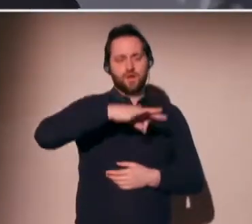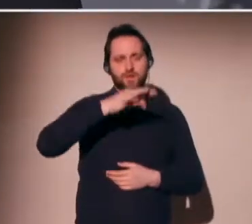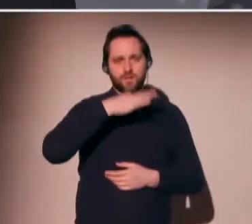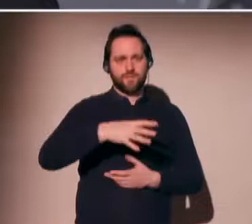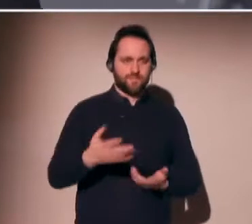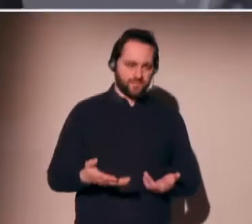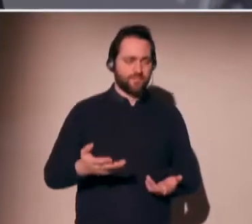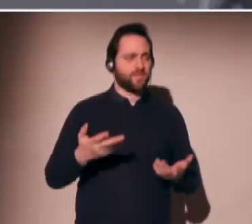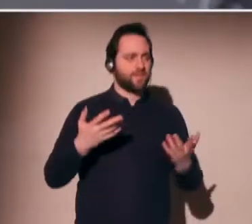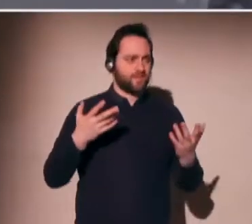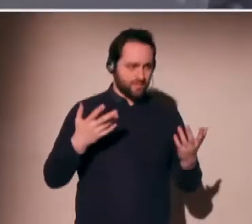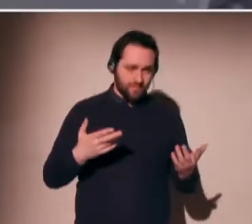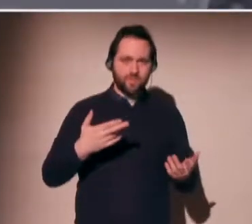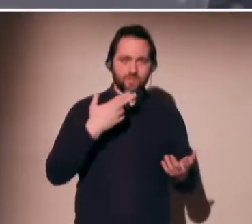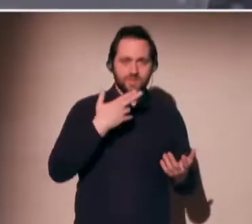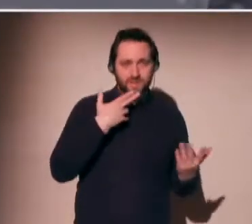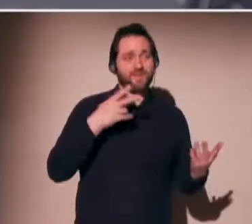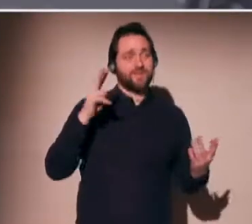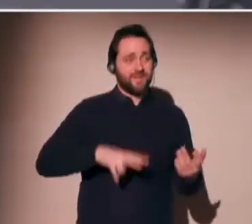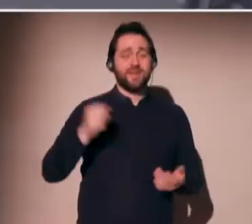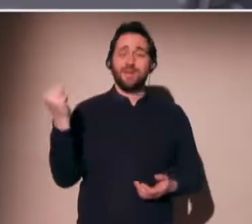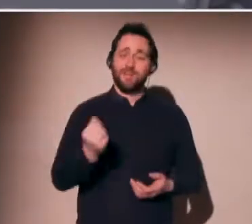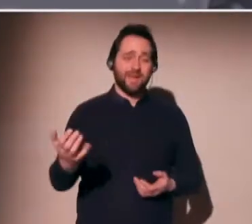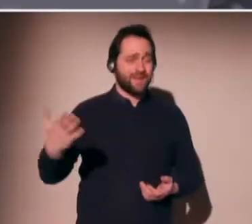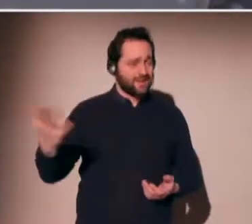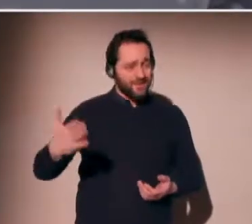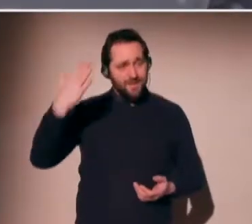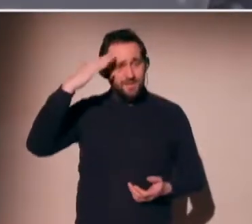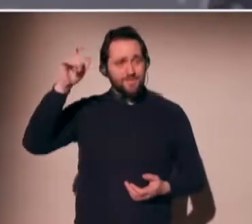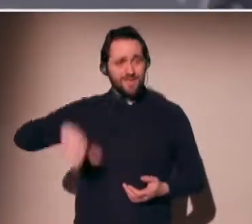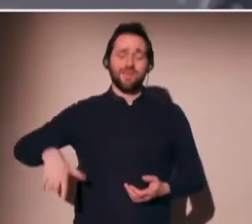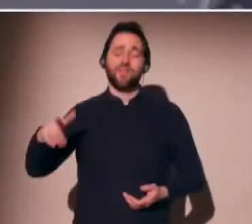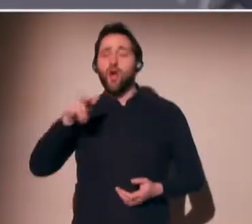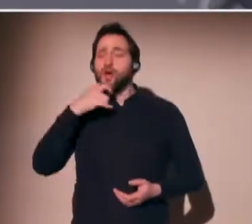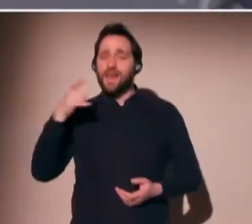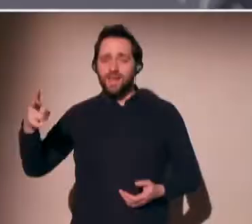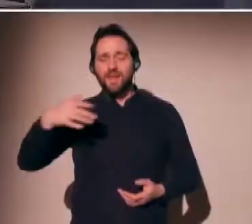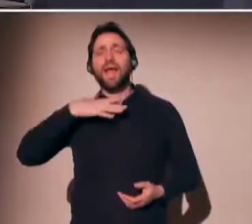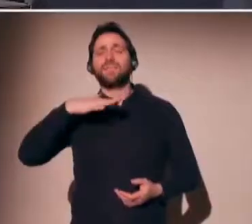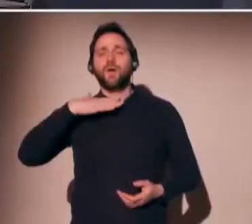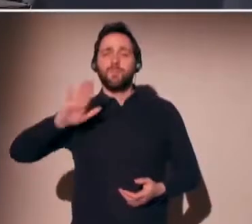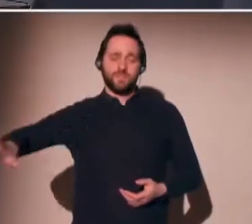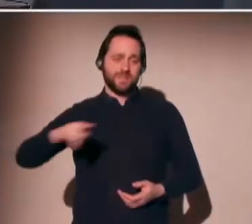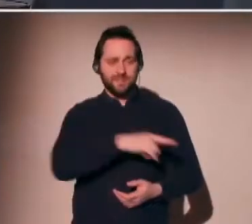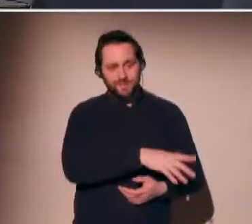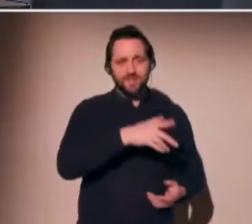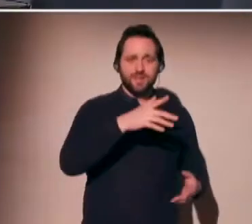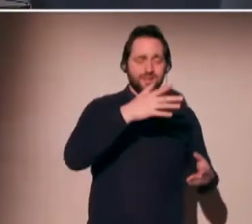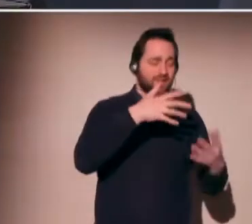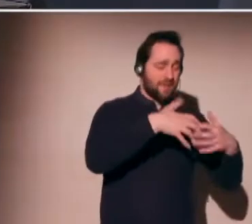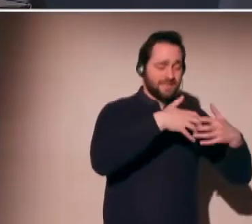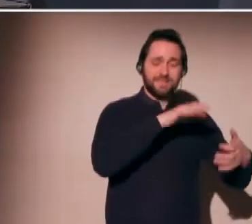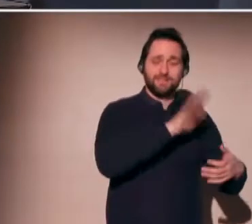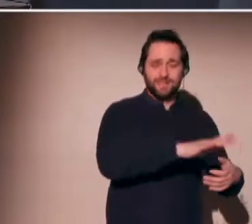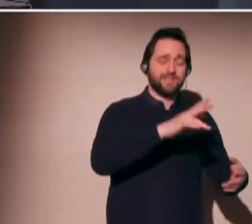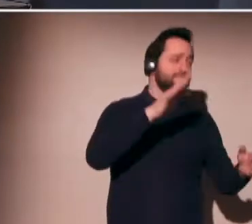accent britannique, puisque la plupart des systèmes étaient formés avec l'accent américain. Pour moi, par exemple, à titre personnel, c'était inutilisable pendant très longtemps.